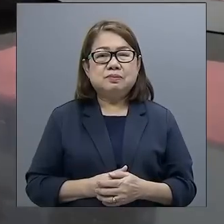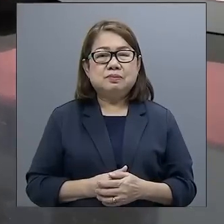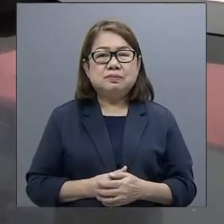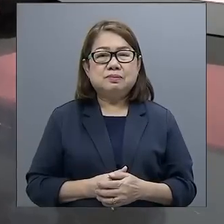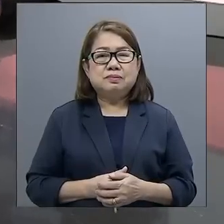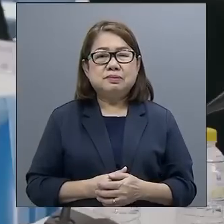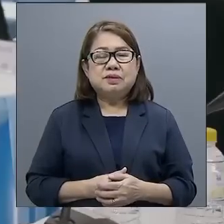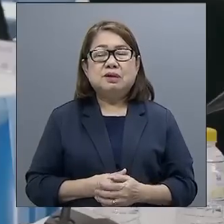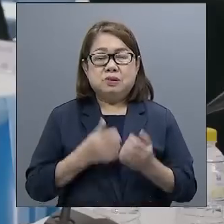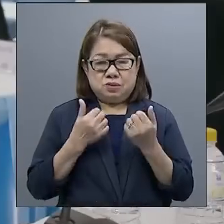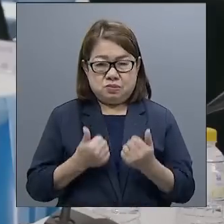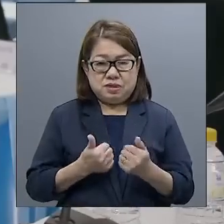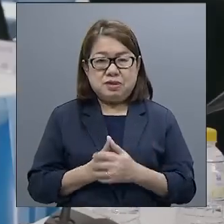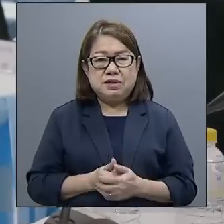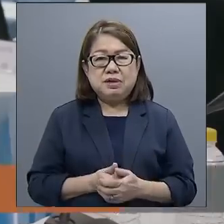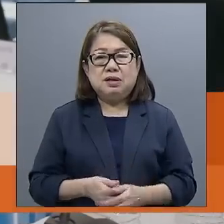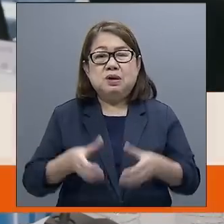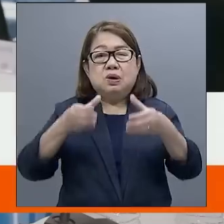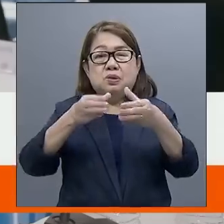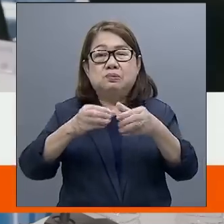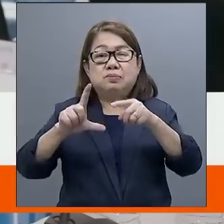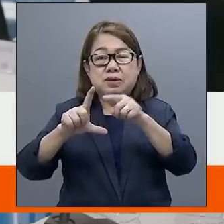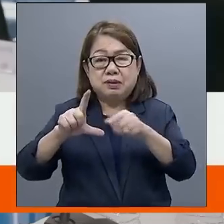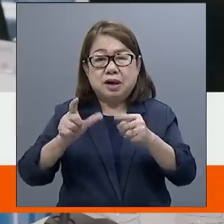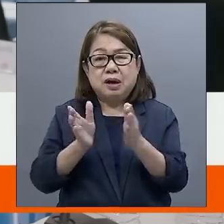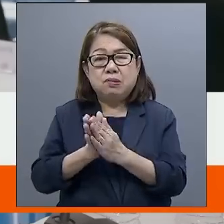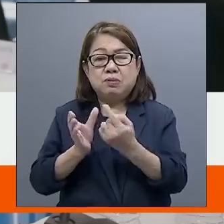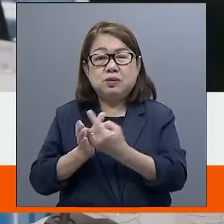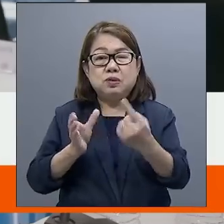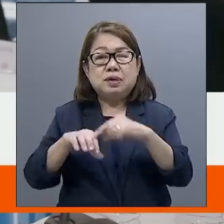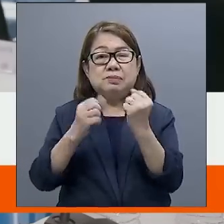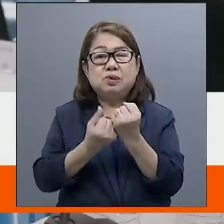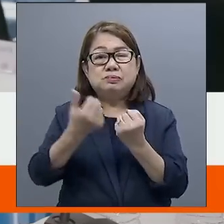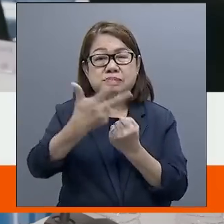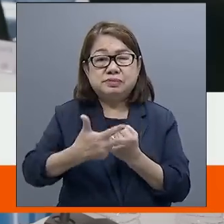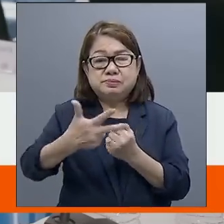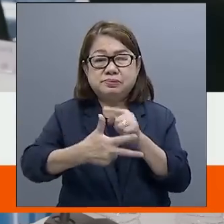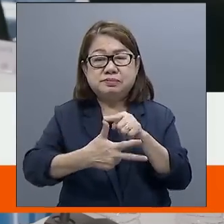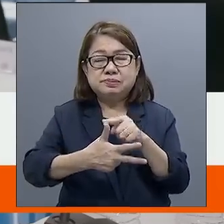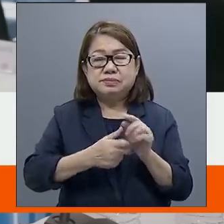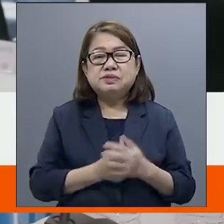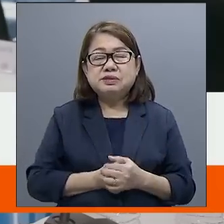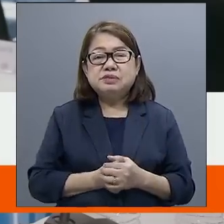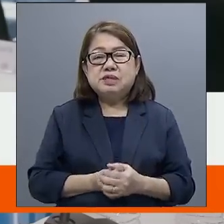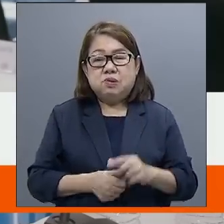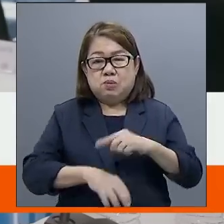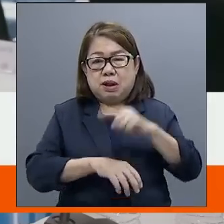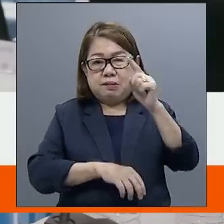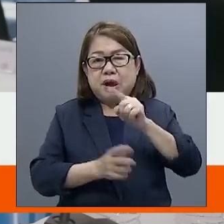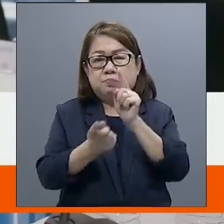ค่ะวันนี้นะคะก่อนที่พักก้าวไกลแล้วก็ตัวแทน 3สมาคมองค์กรปกครองส่วนท้องถิ่นจะหารือกันในช่วงบ่ายค่ะ